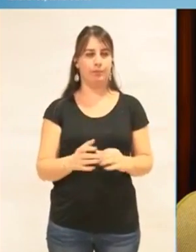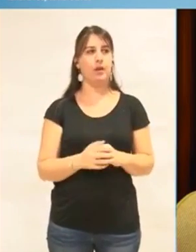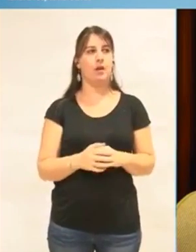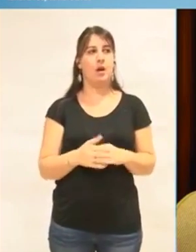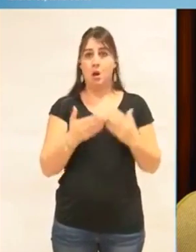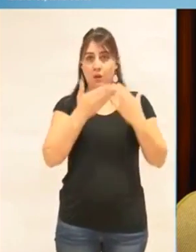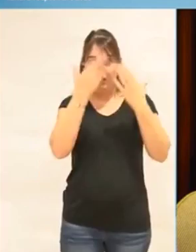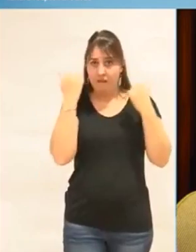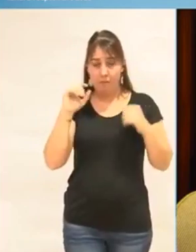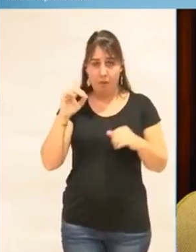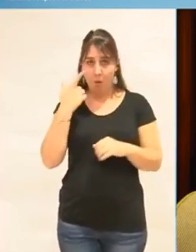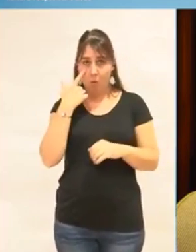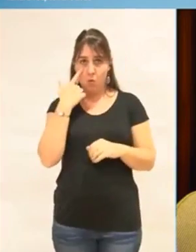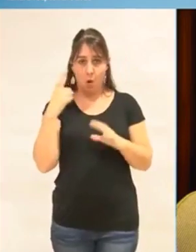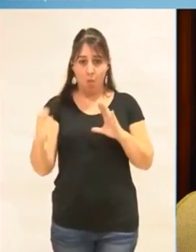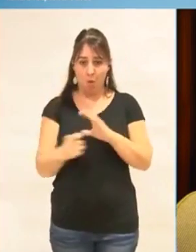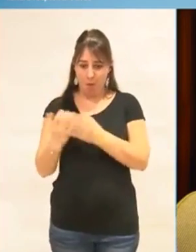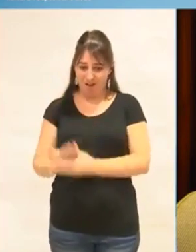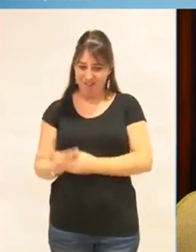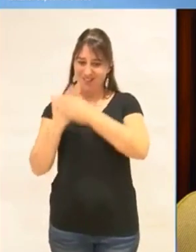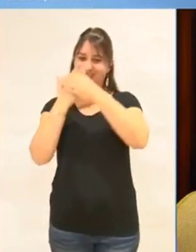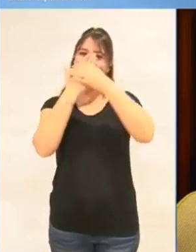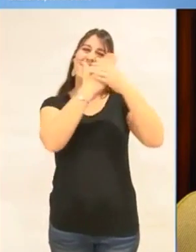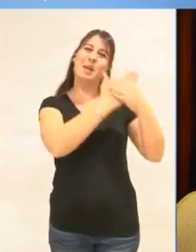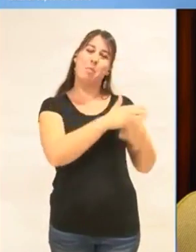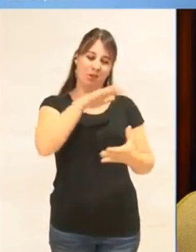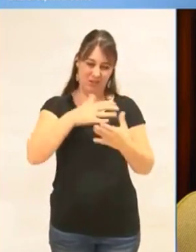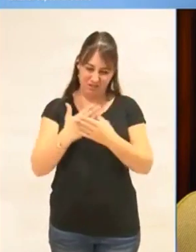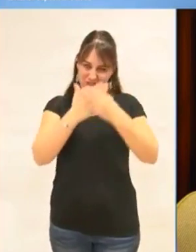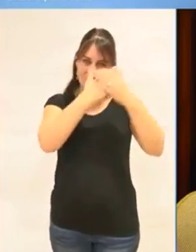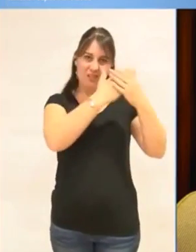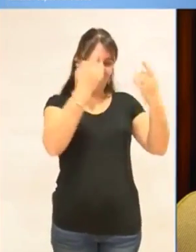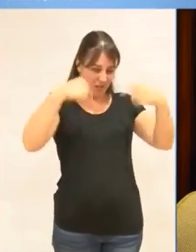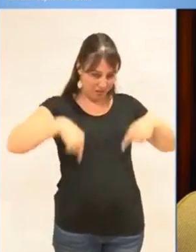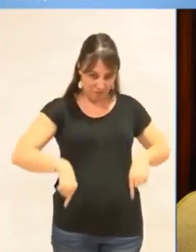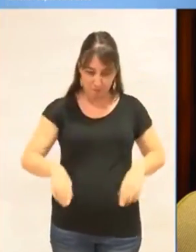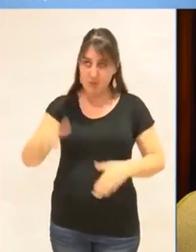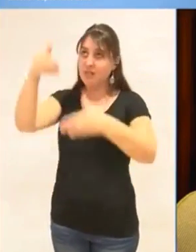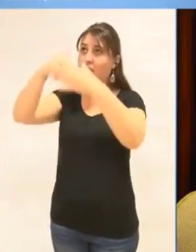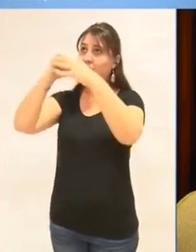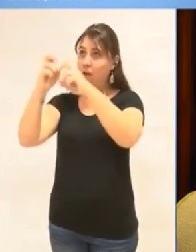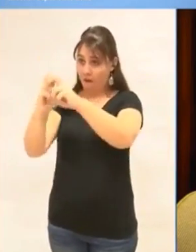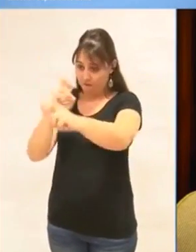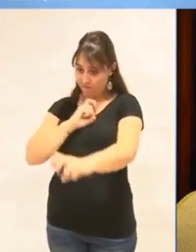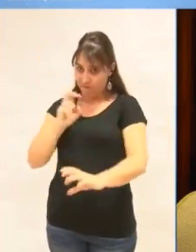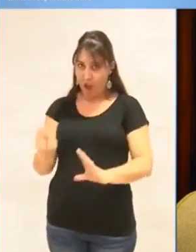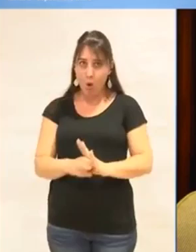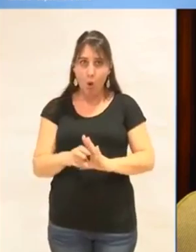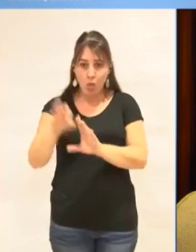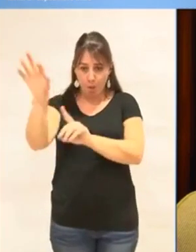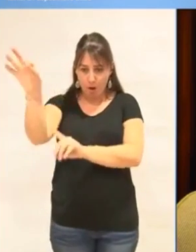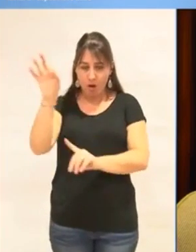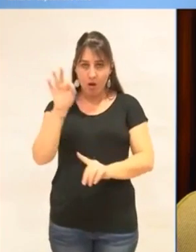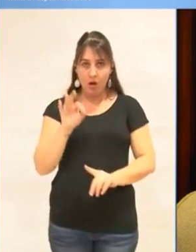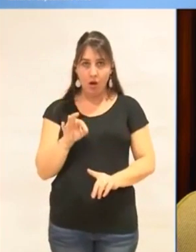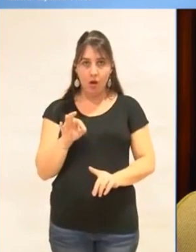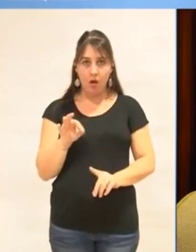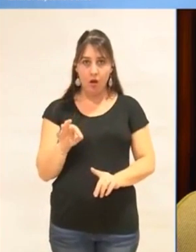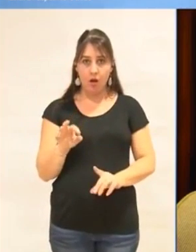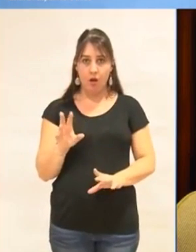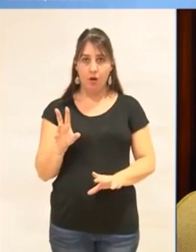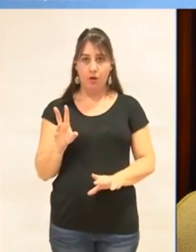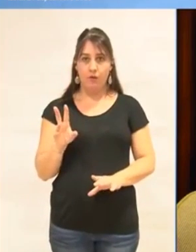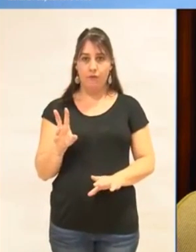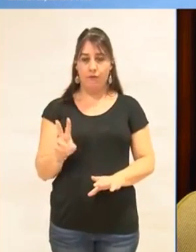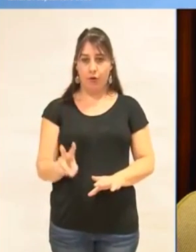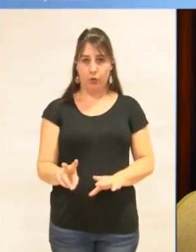pas non plus, quand nous avons rédigé le vœu, que le ministre de l'Intérieur se déplaçait à Grenoble ce